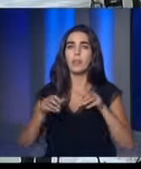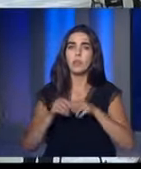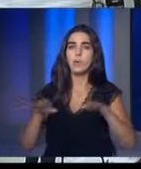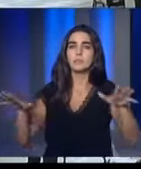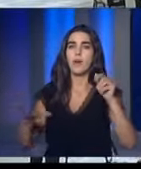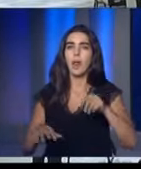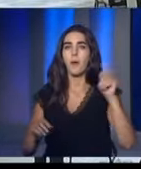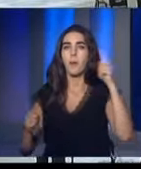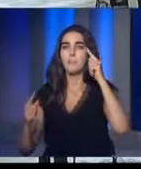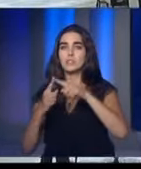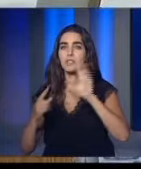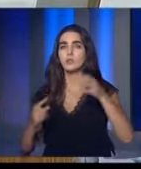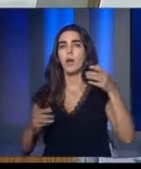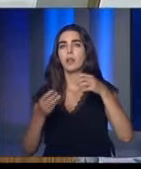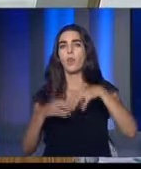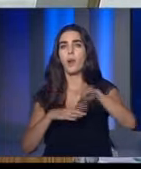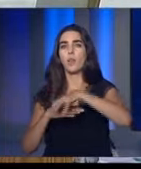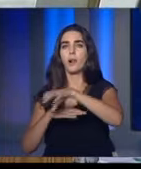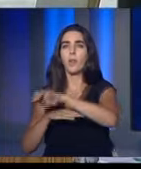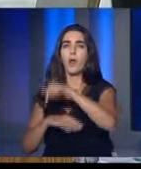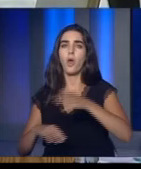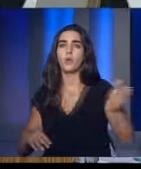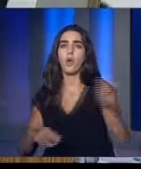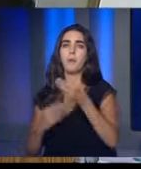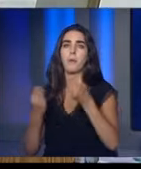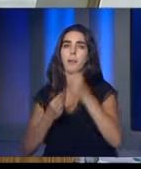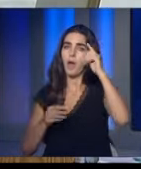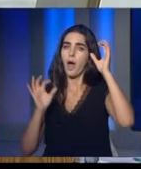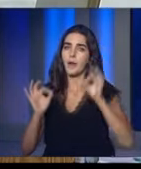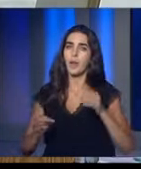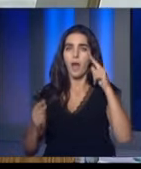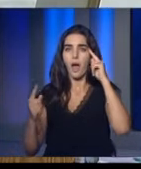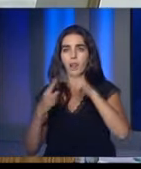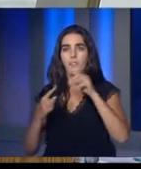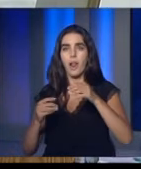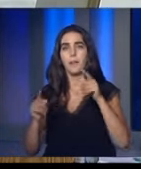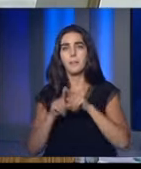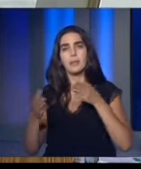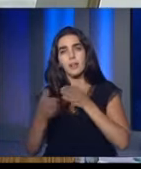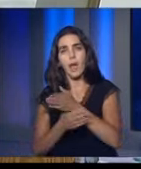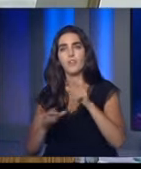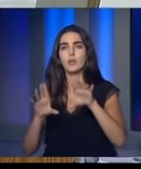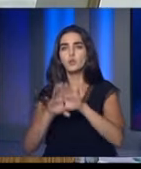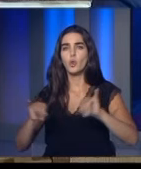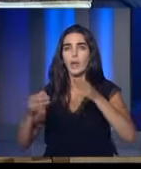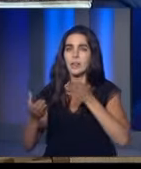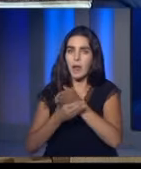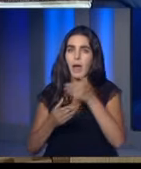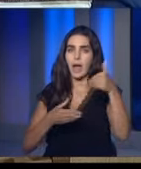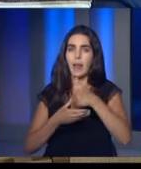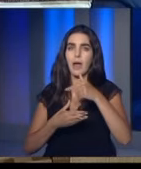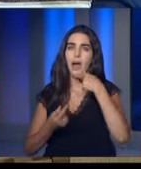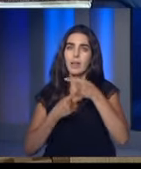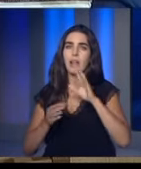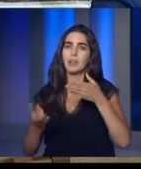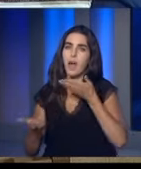المنفعة آخذة في التوسع، مشيرة إلى أن الدول الأعضاء لا تشارك في اتخاذ أي قرارات تهدف إلى